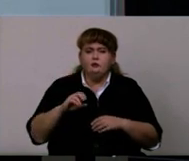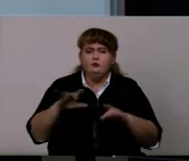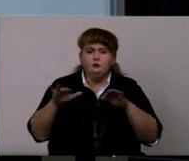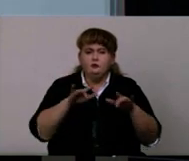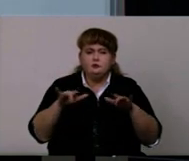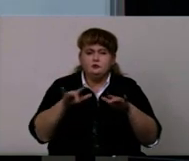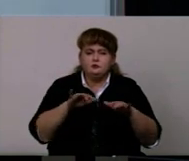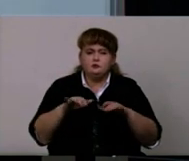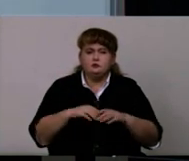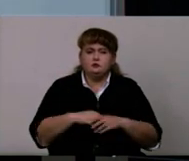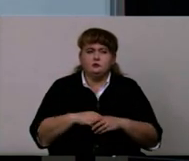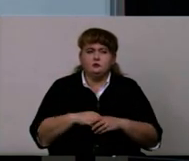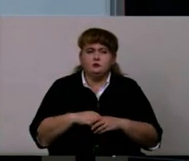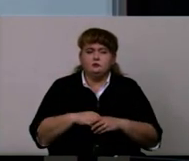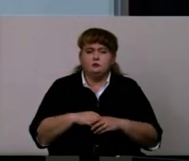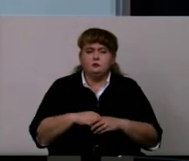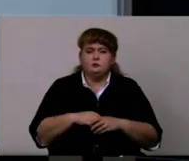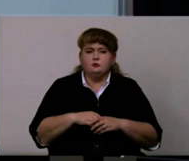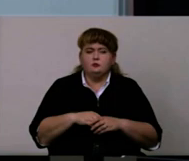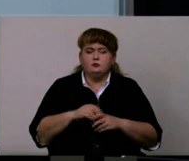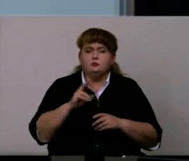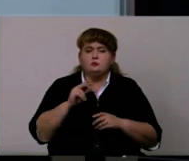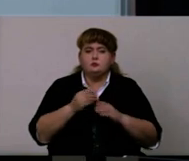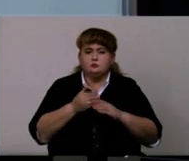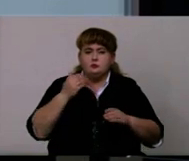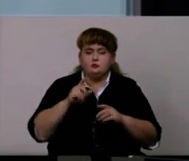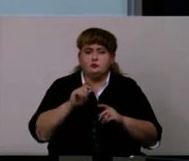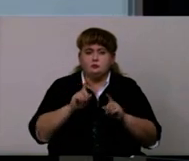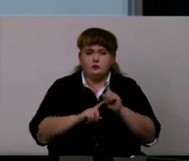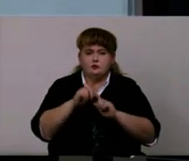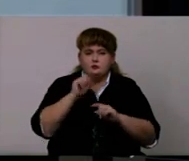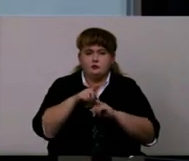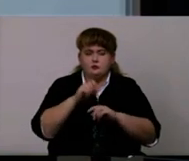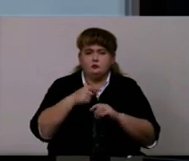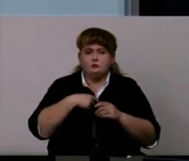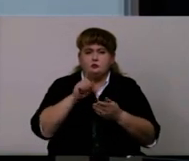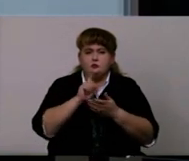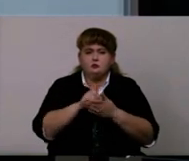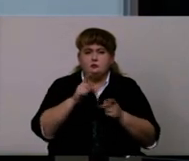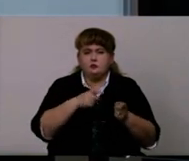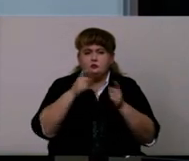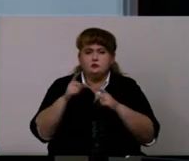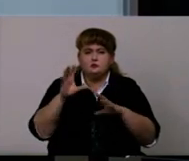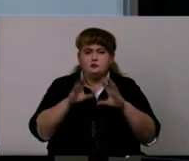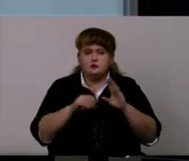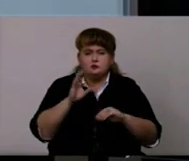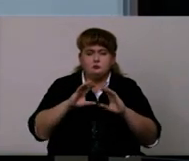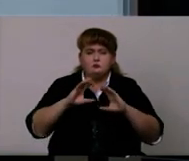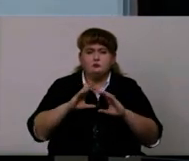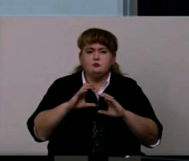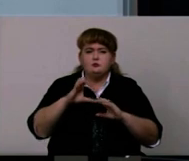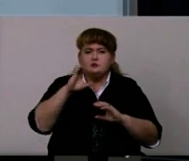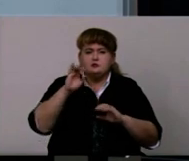Кинетическая. Значит, прежде чем приступить к решению задачи, нам нужно перевести значение в систему